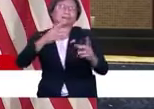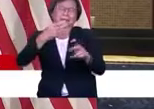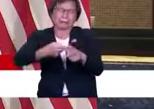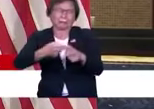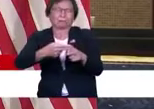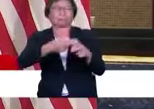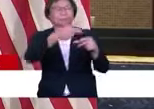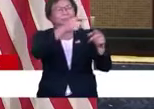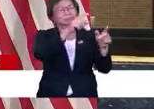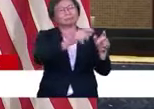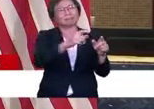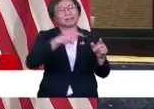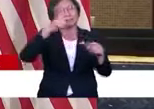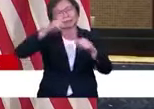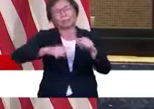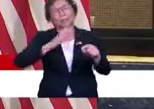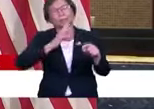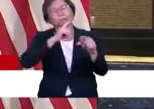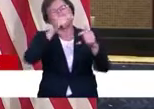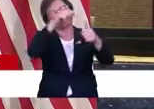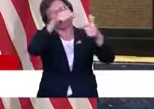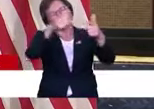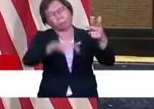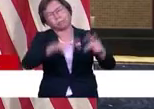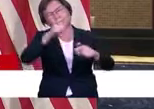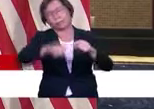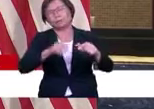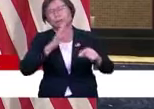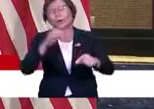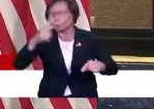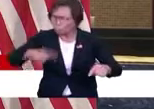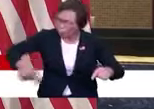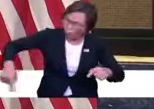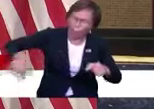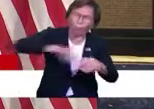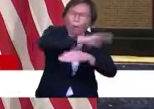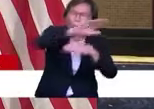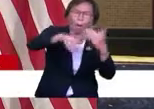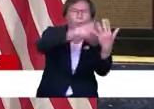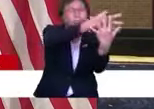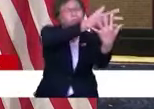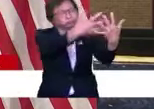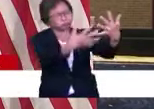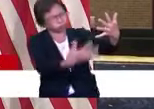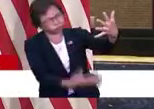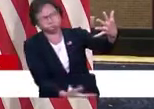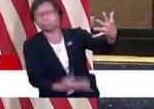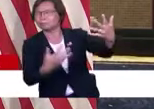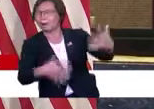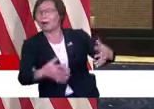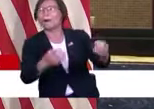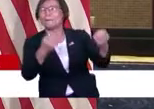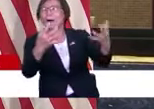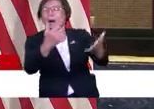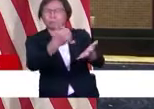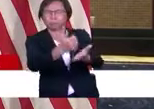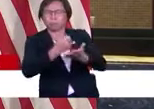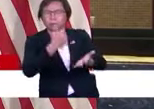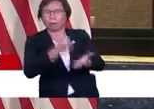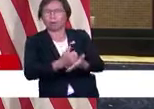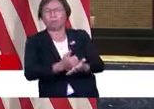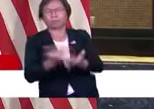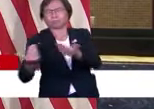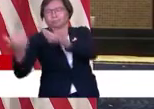persatu anda semua telah banyak membantu saya tetap jalankan tugas dan amanah